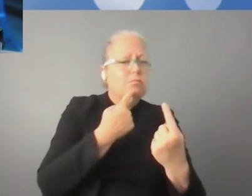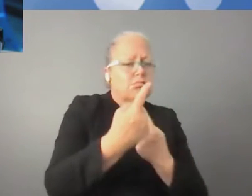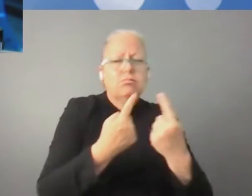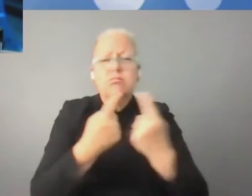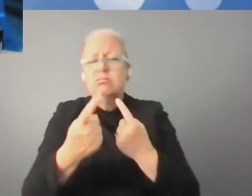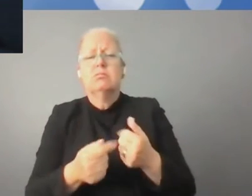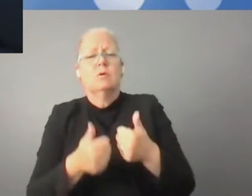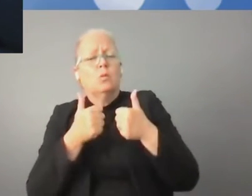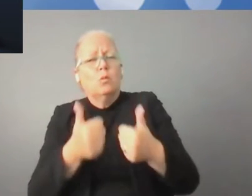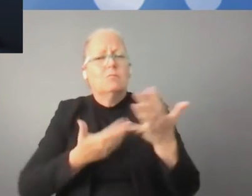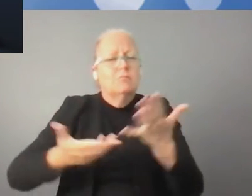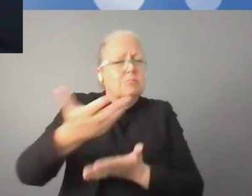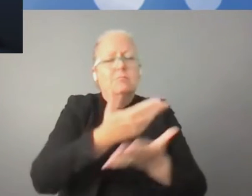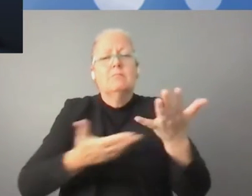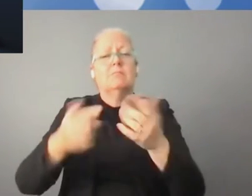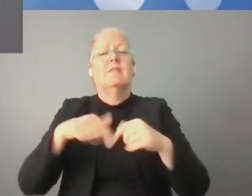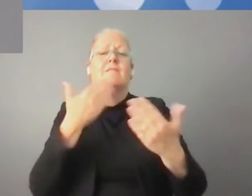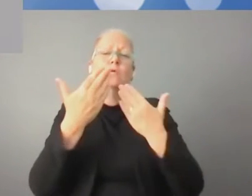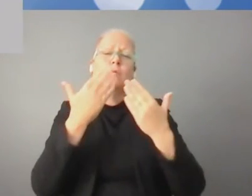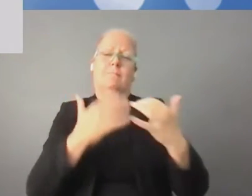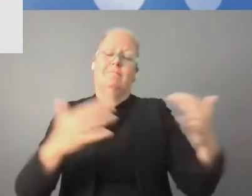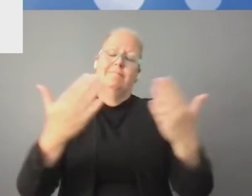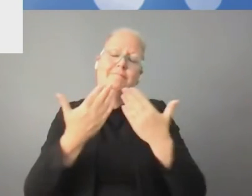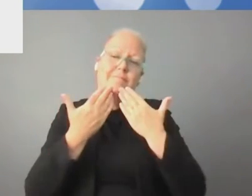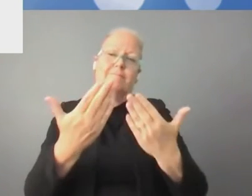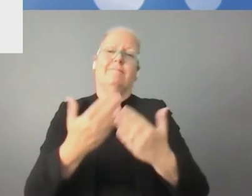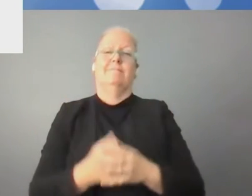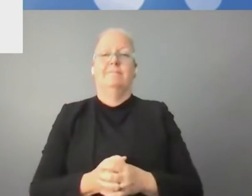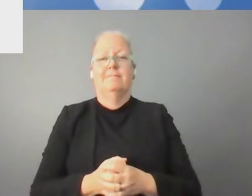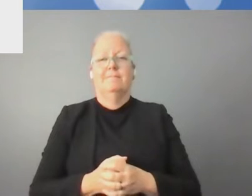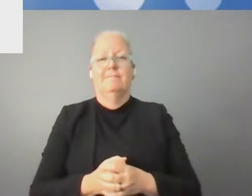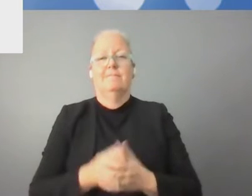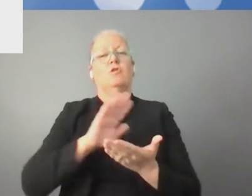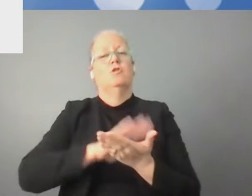и открытости интернета. Желаю всем участникам